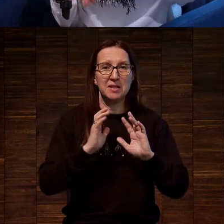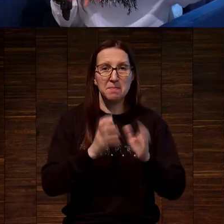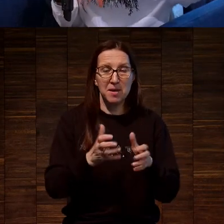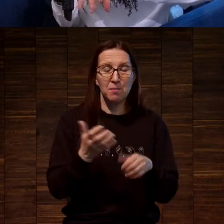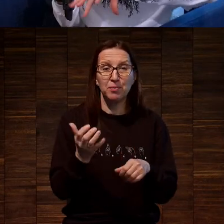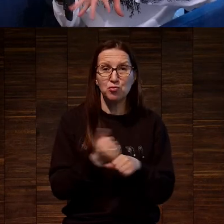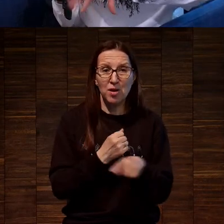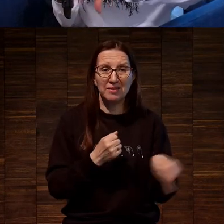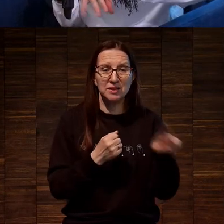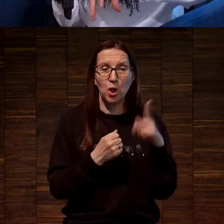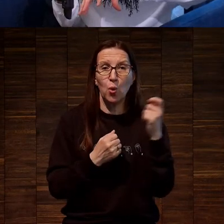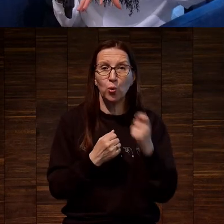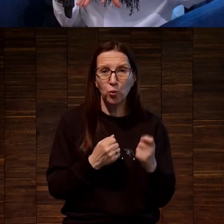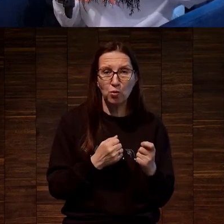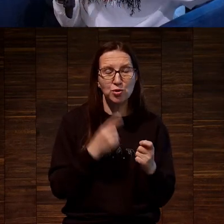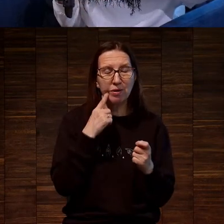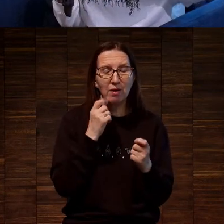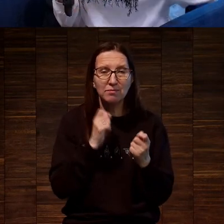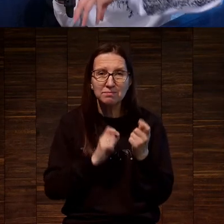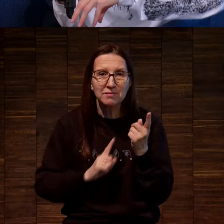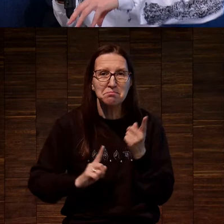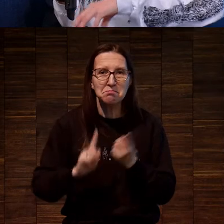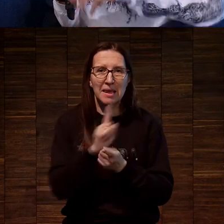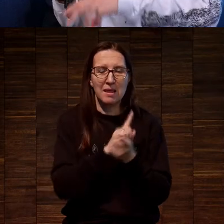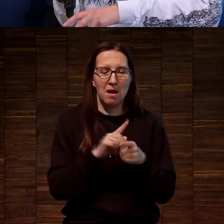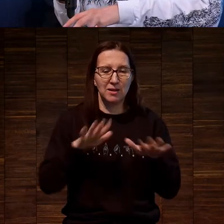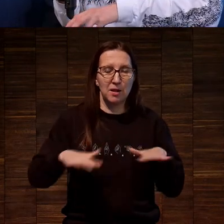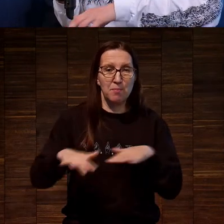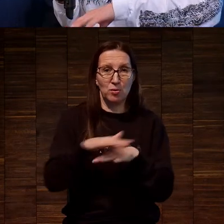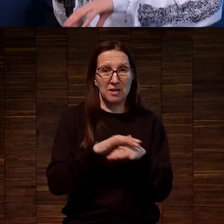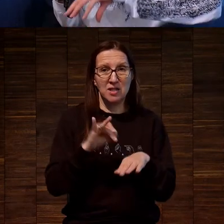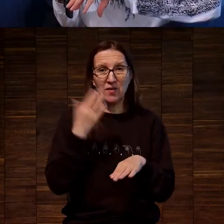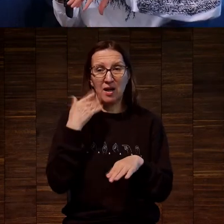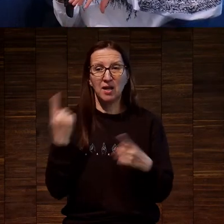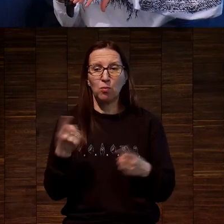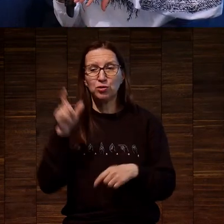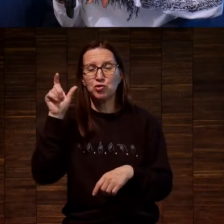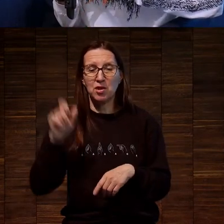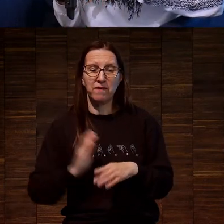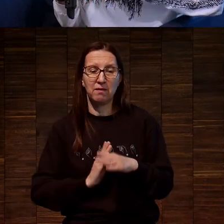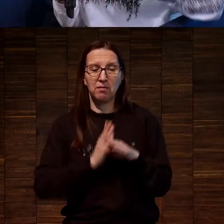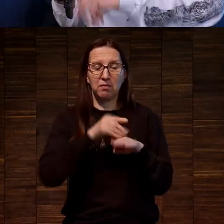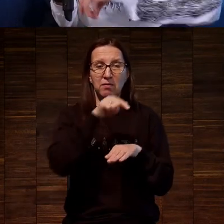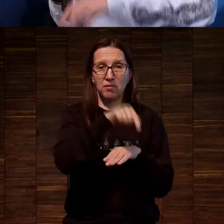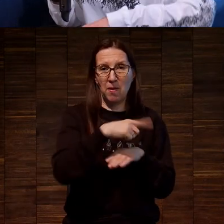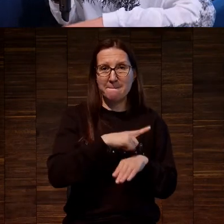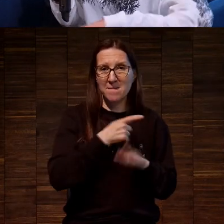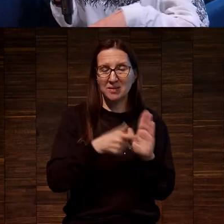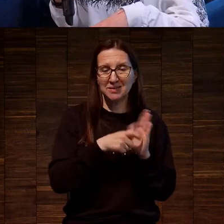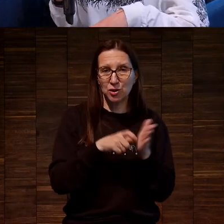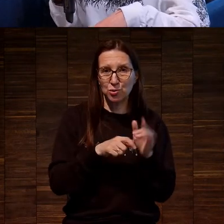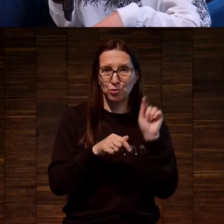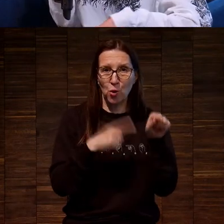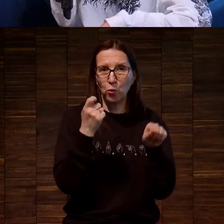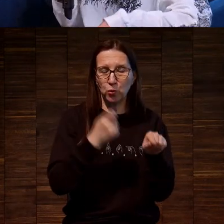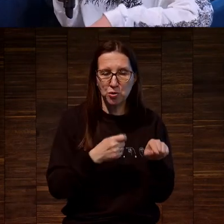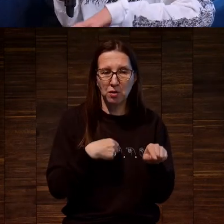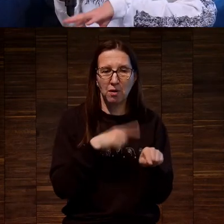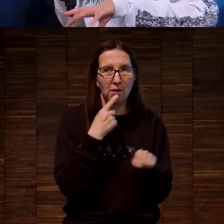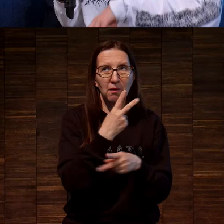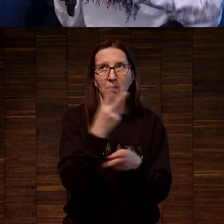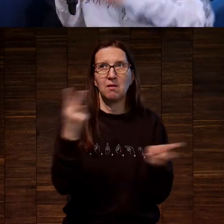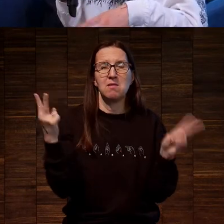пересобирает пространство вокруг него, и, попадая к художнику, ты переживаешь другой опыт вместе с